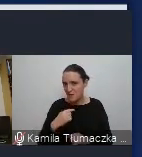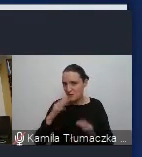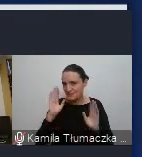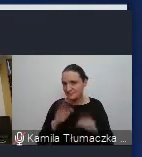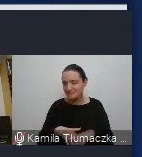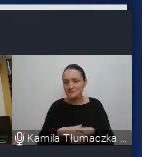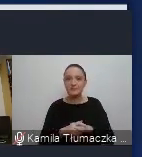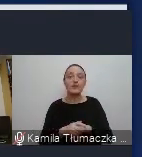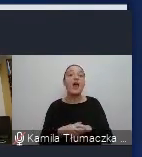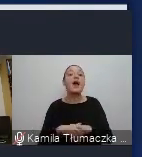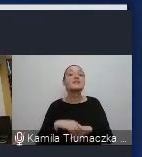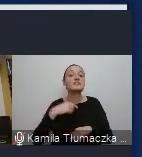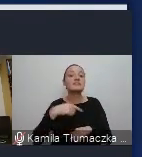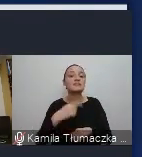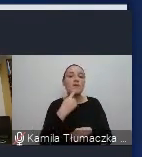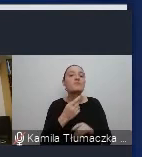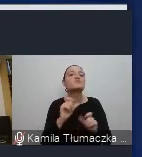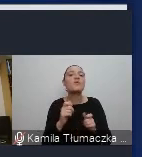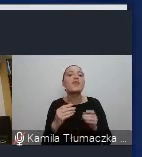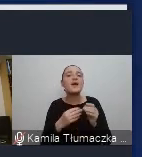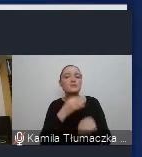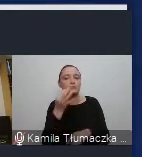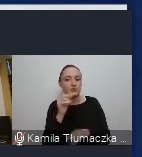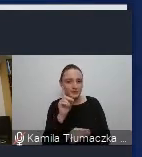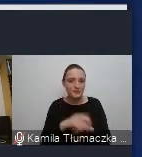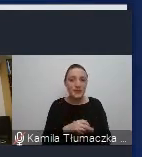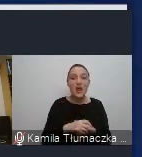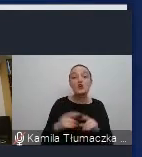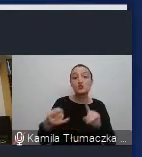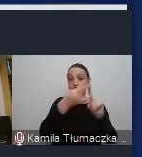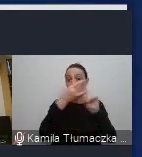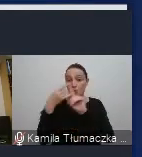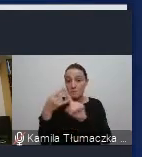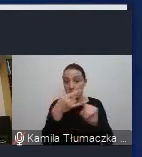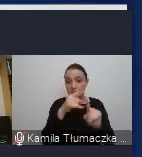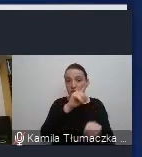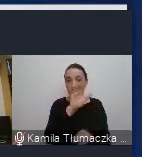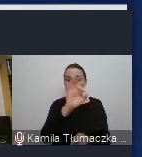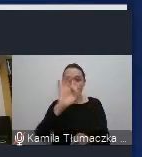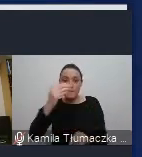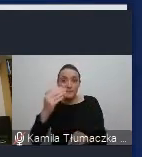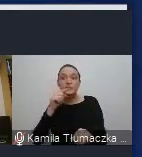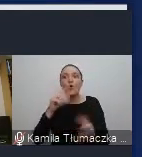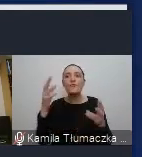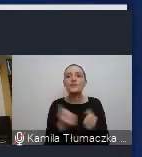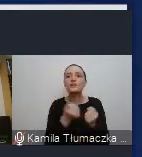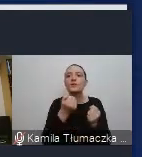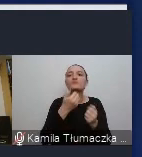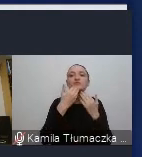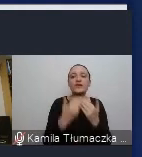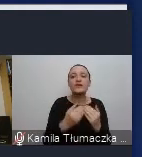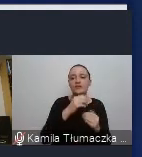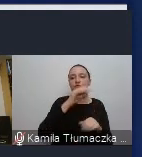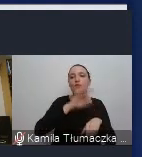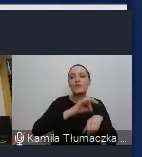I zaraz powiem, co jest lepsze. Zoom. Zooma odkryłam dzięki pani doktor Annie